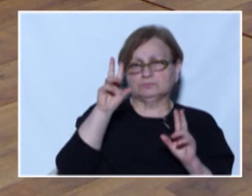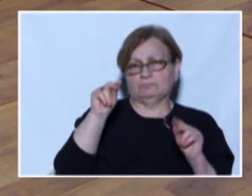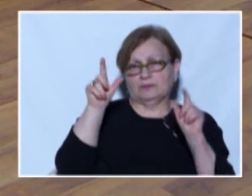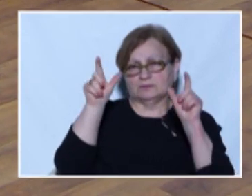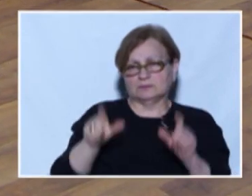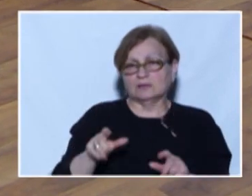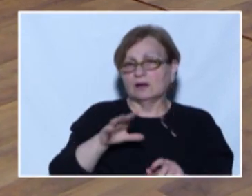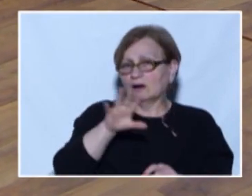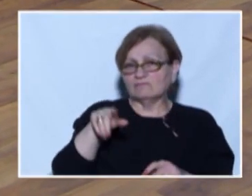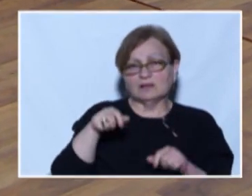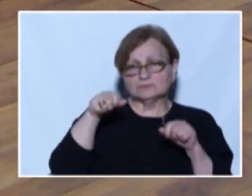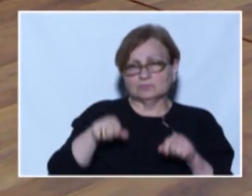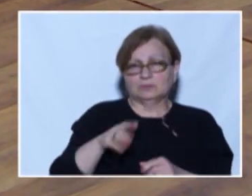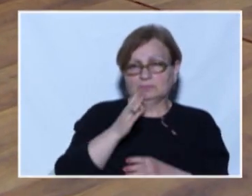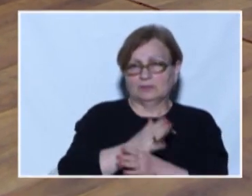ბედნიერების უფლების